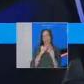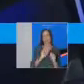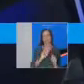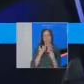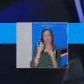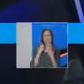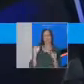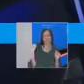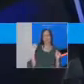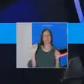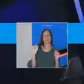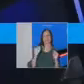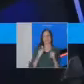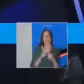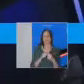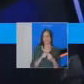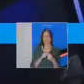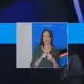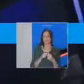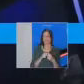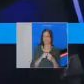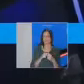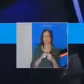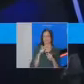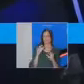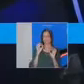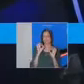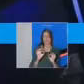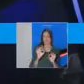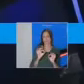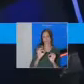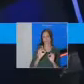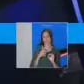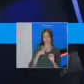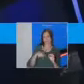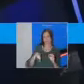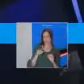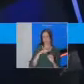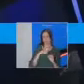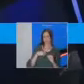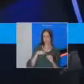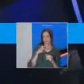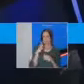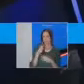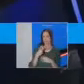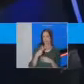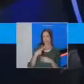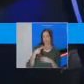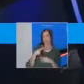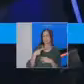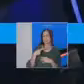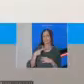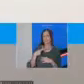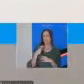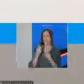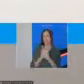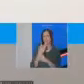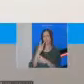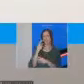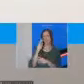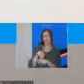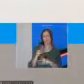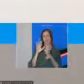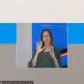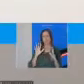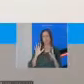לנו, תומכים בדמוקרטים. אז זה בדיוק העניין. בעצם אנחנו ראינו, ג'ייסט